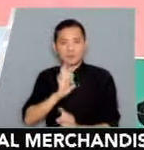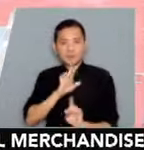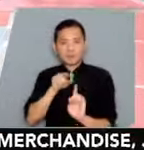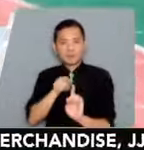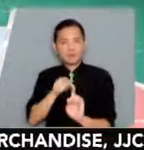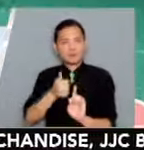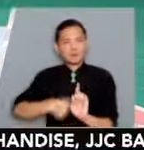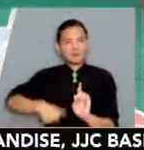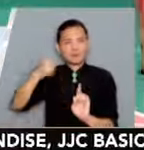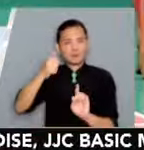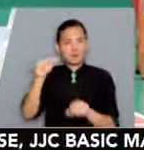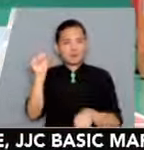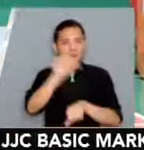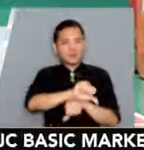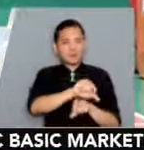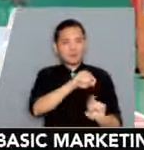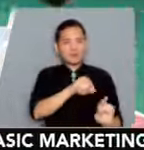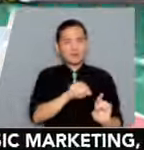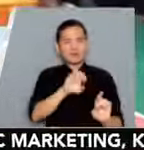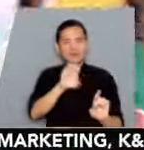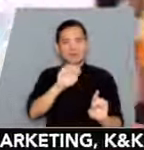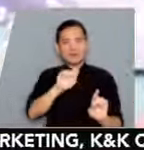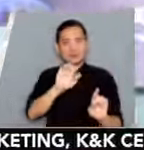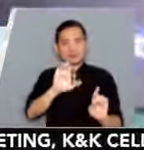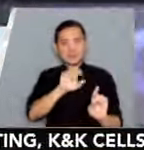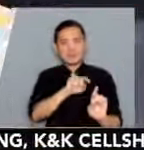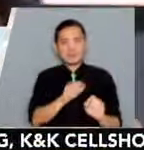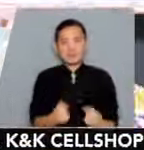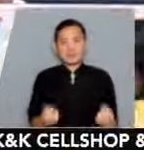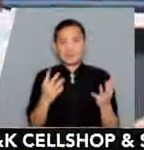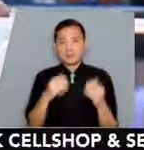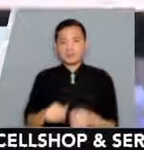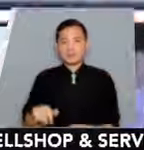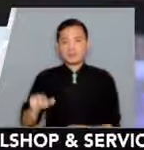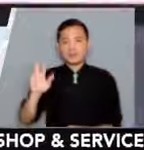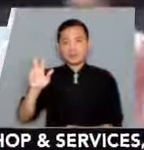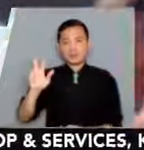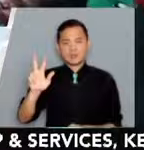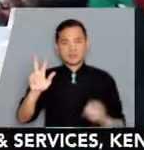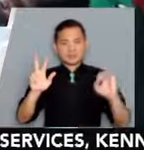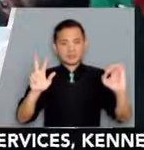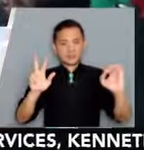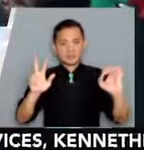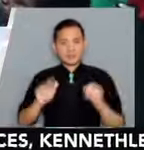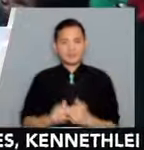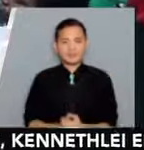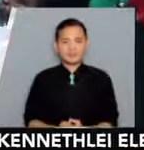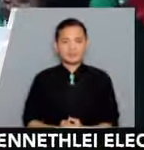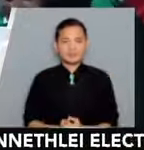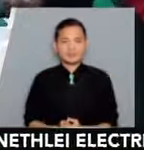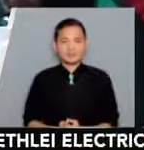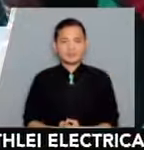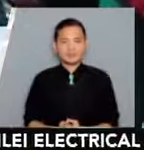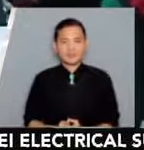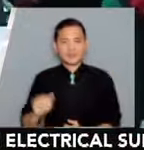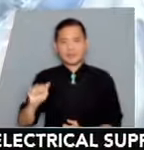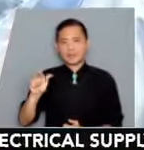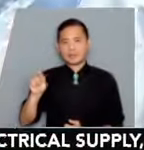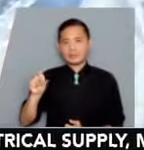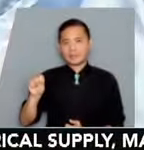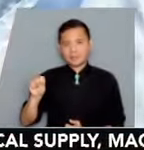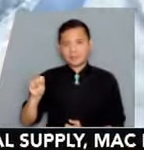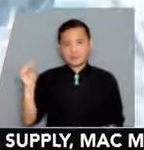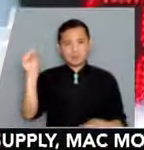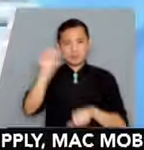EAC Lady Generals. Ang final score, 3-0. Tinalo rin ang Perpetual Lady Altas ang JRU Lady